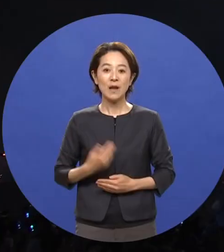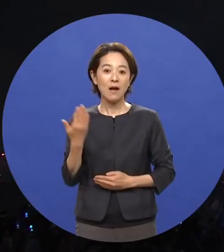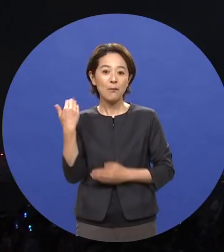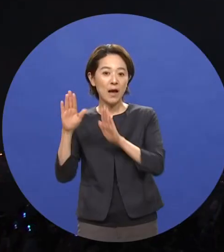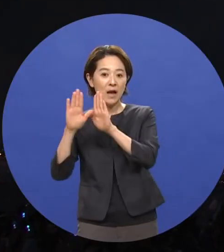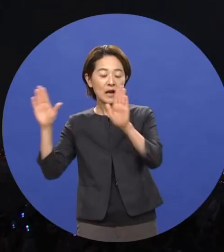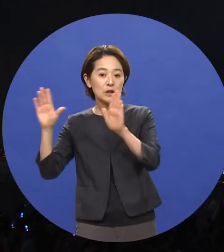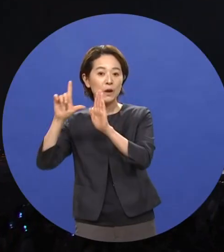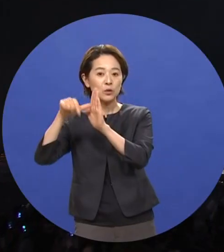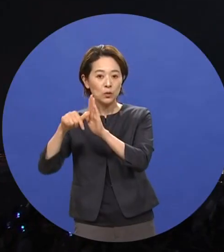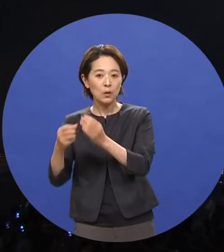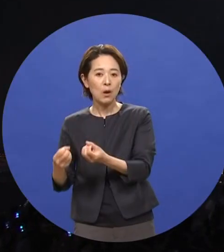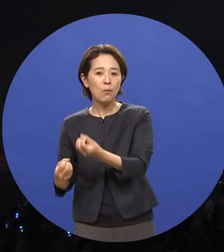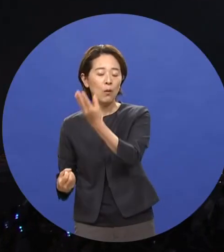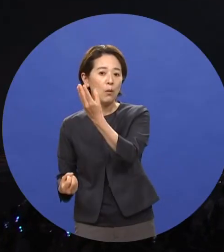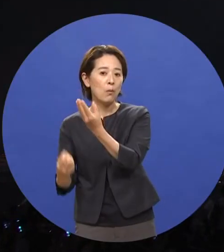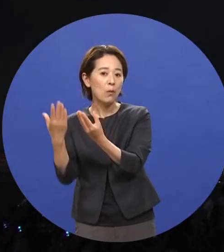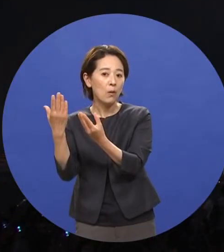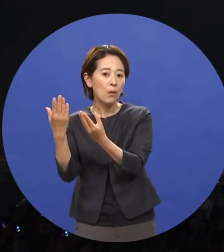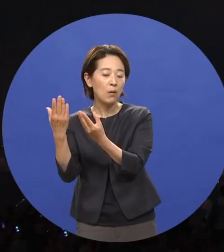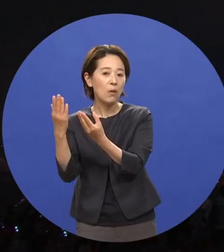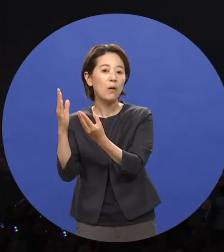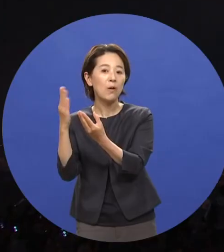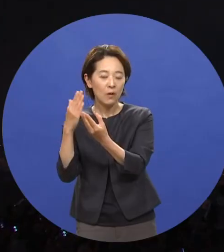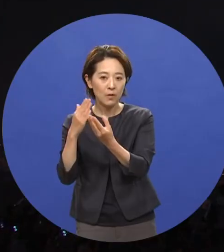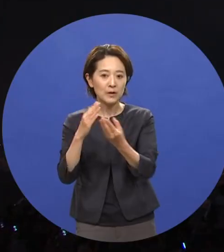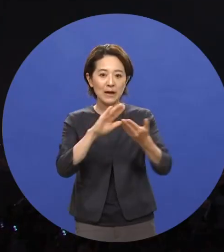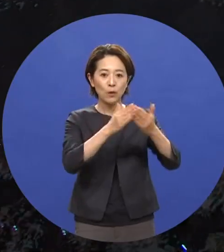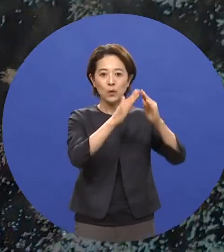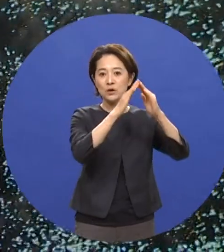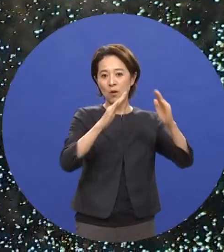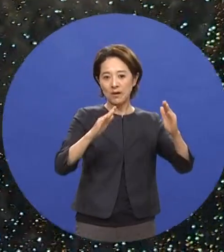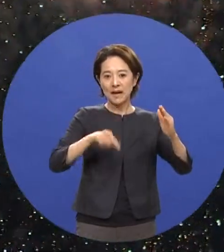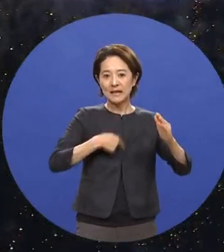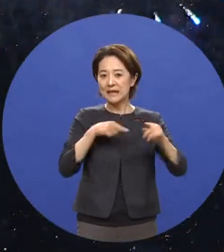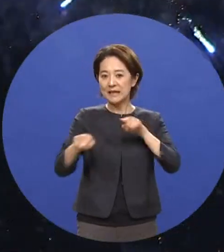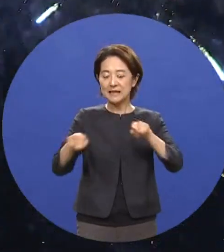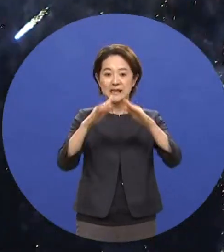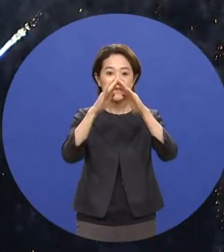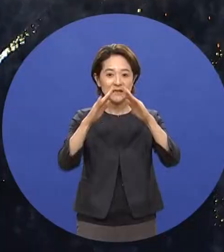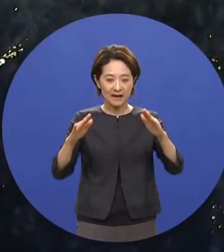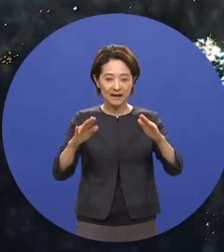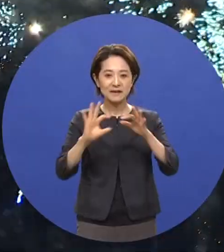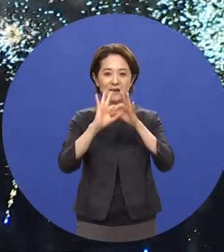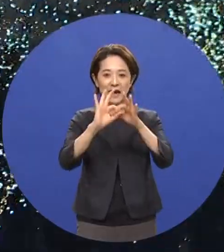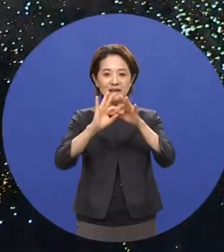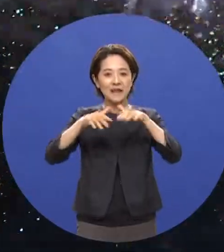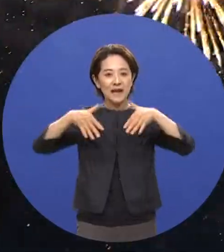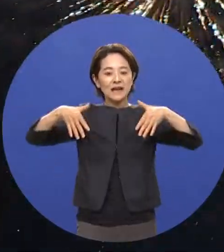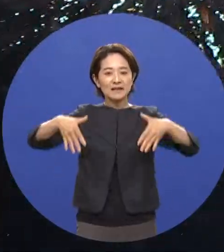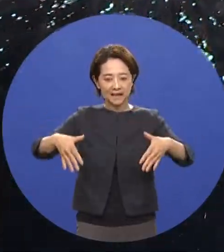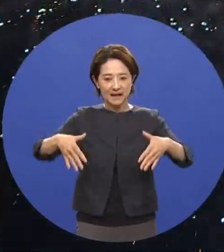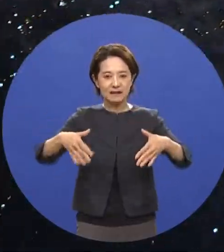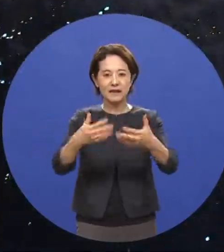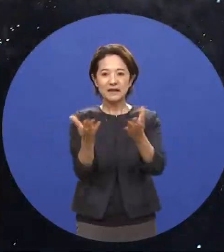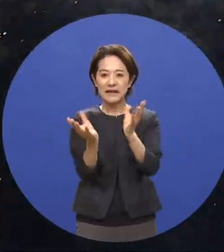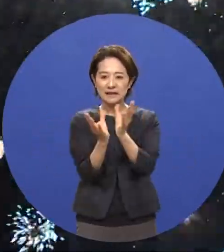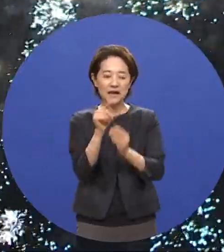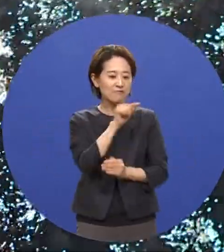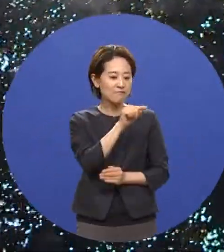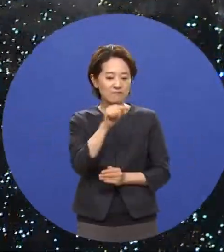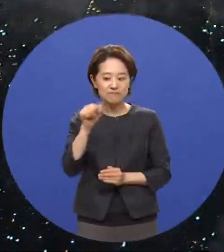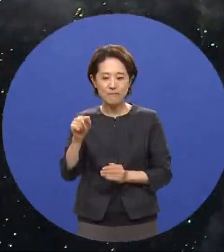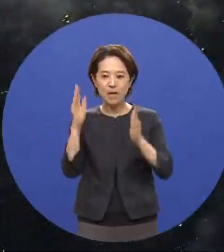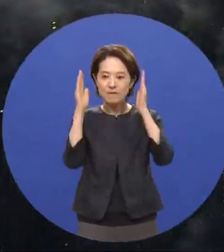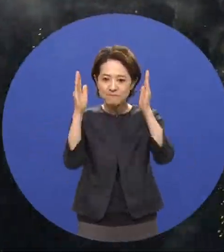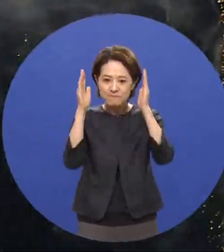当初は小規模な大会でしたが、砂町地域の町会、自治会や各関係機関、団